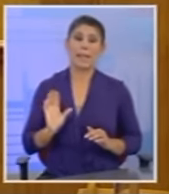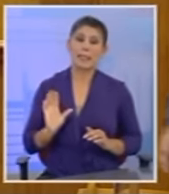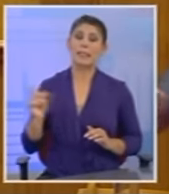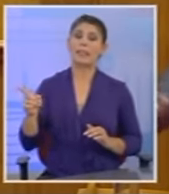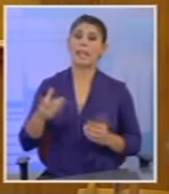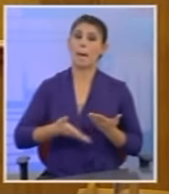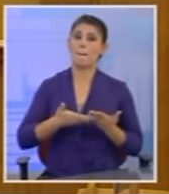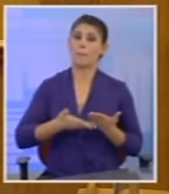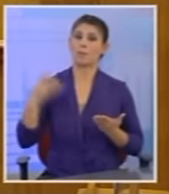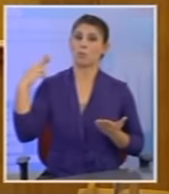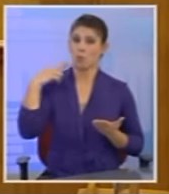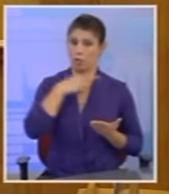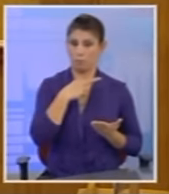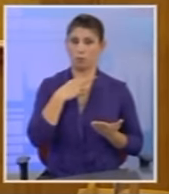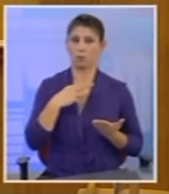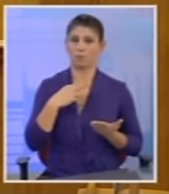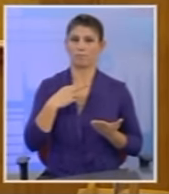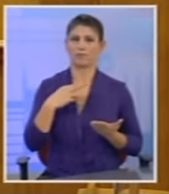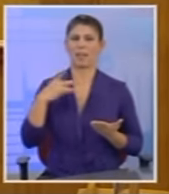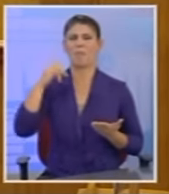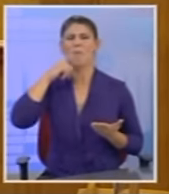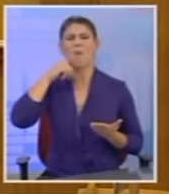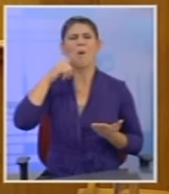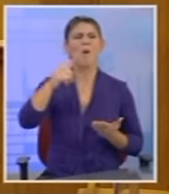Υπότιτλοι AUTHORWAVE